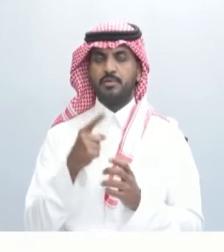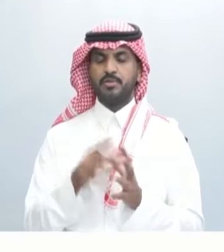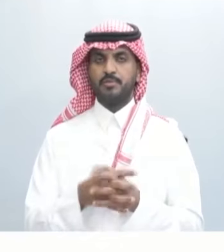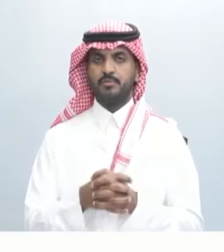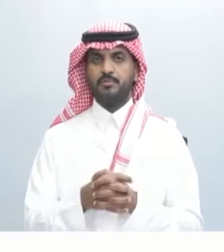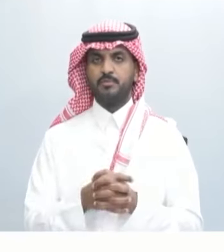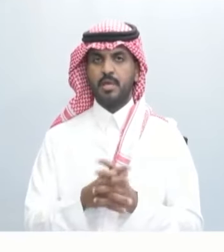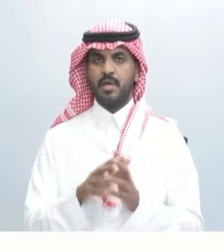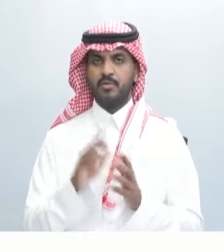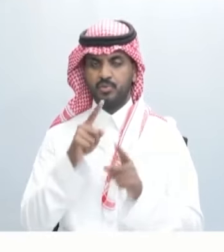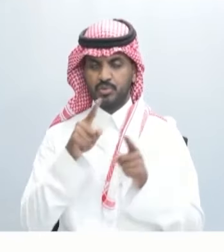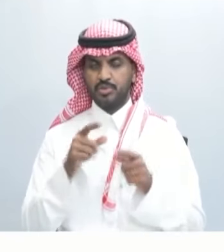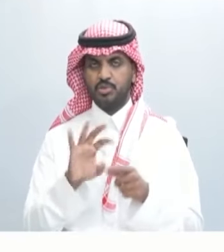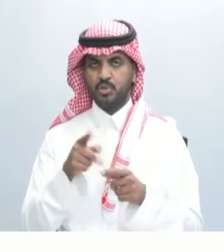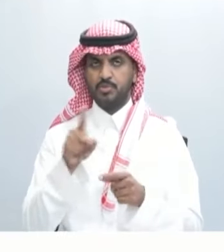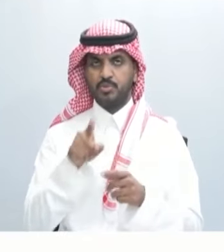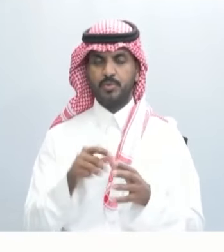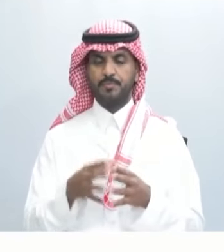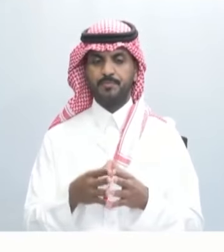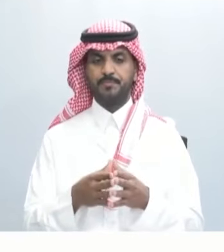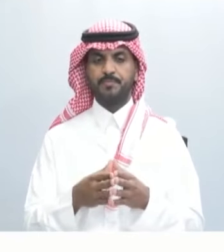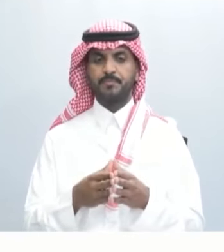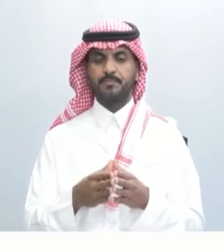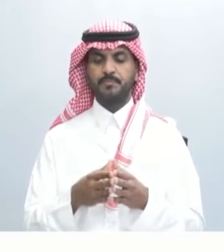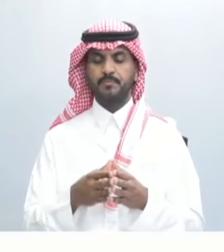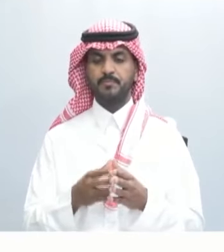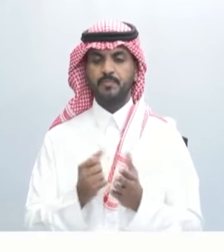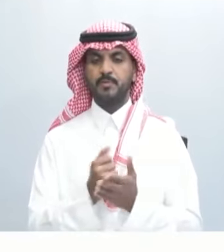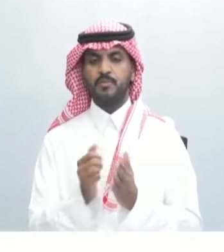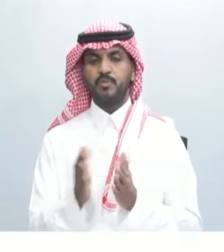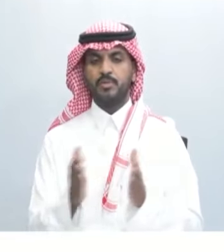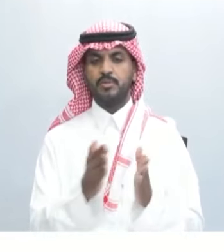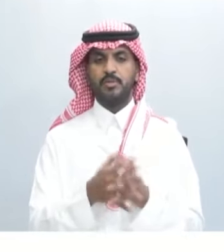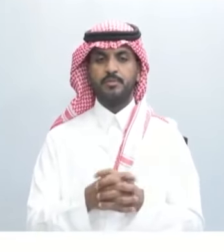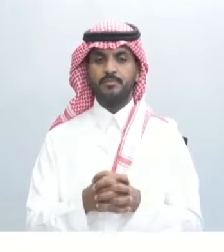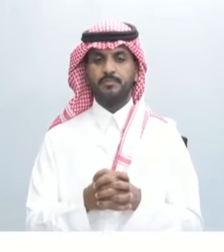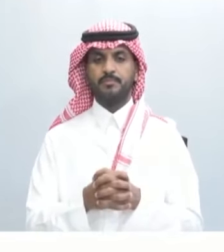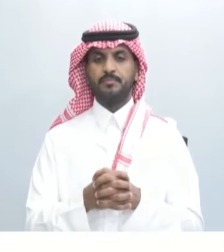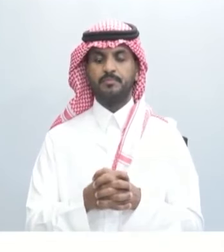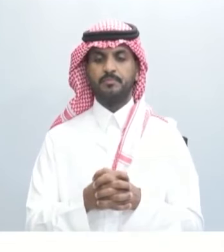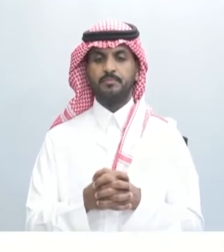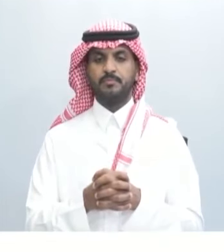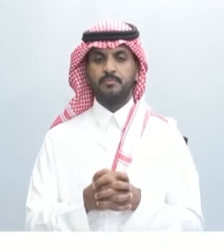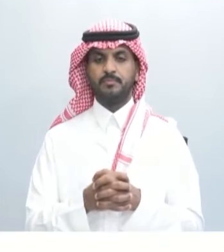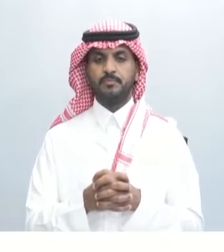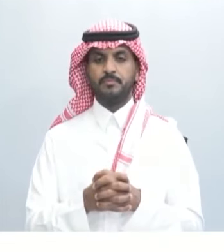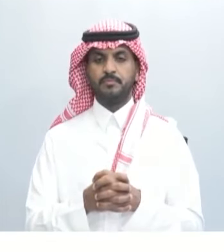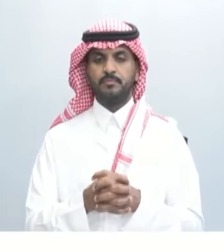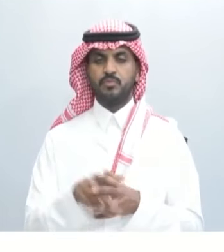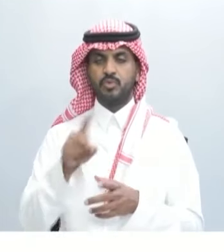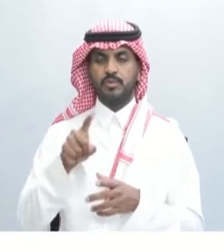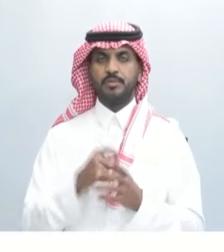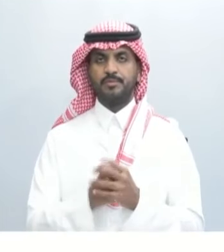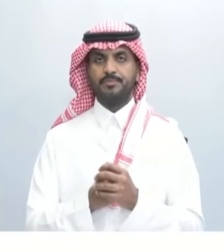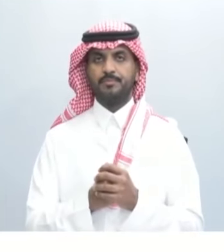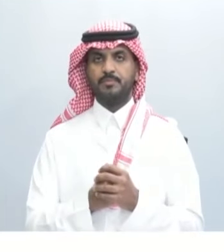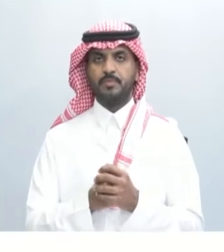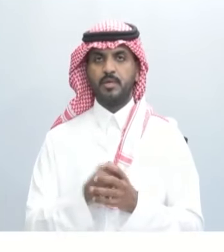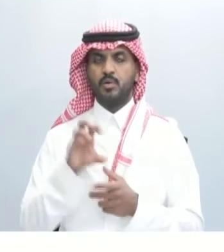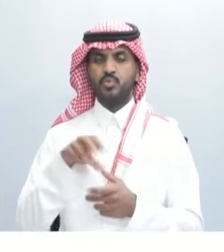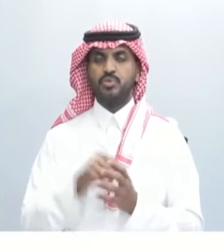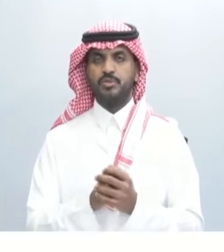بهذا الشكل نكون اجبنا على هذا السؤال الان نمسح وننتقل واياكم الى السؤال التالي كذلك